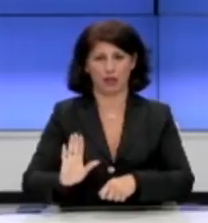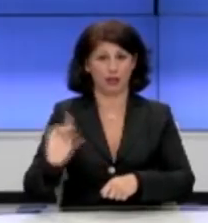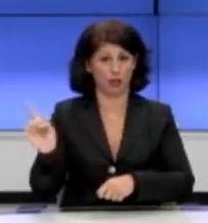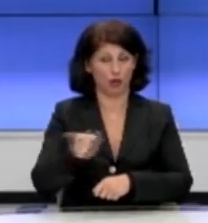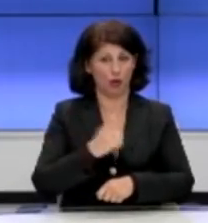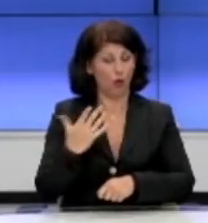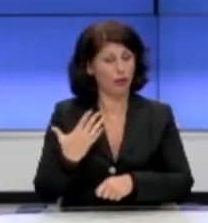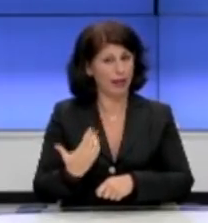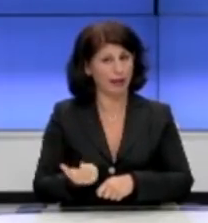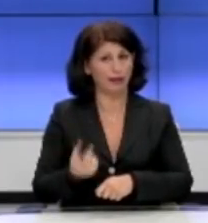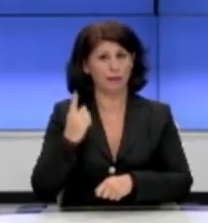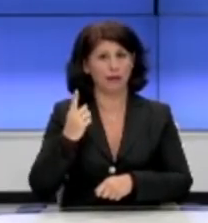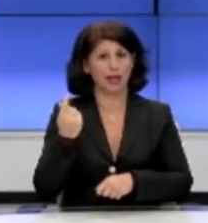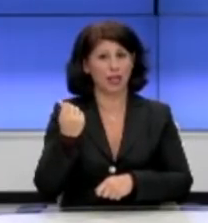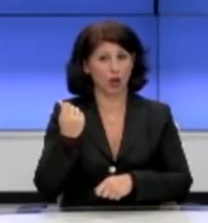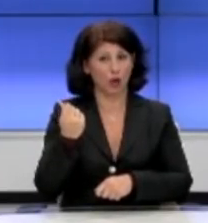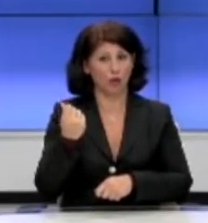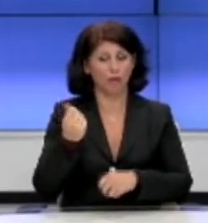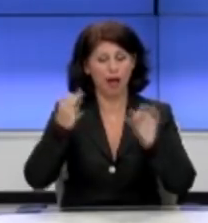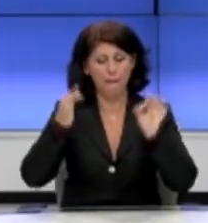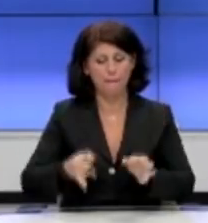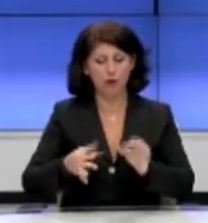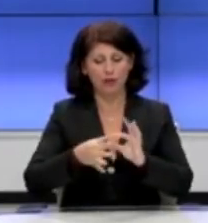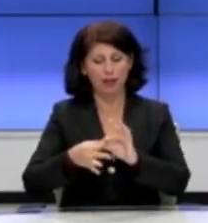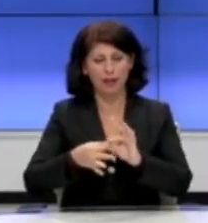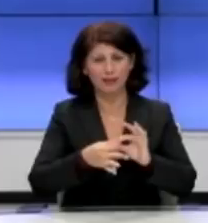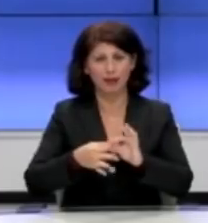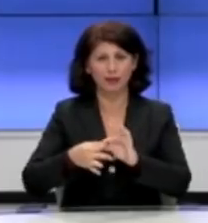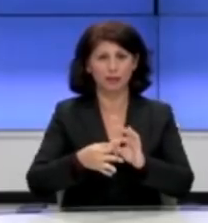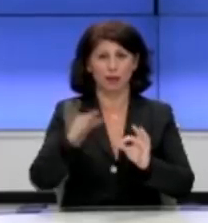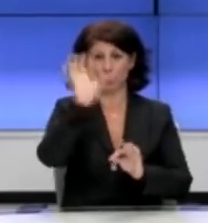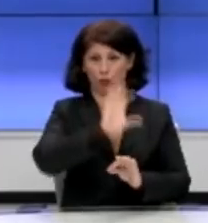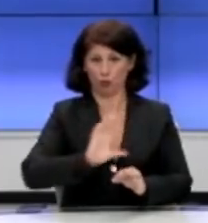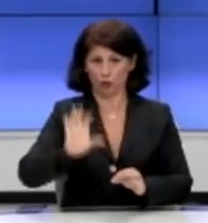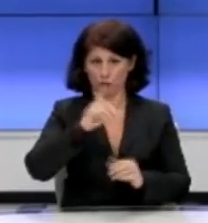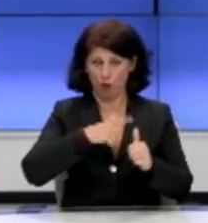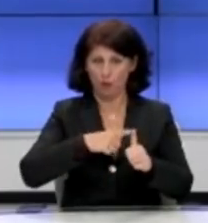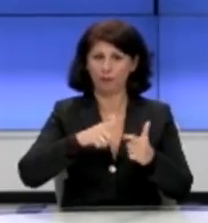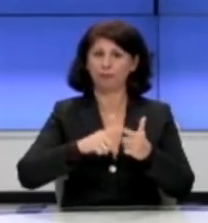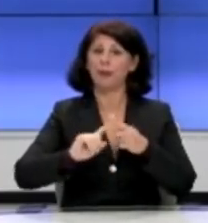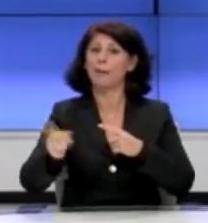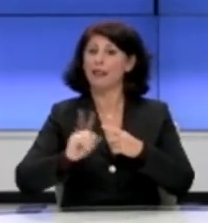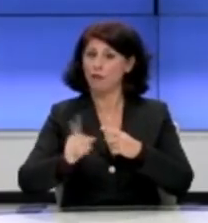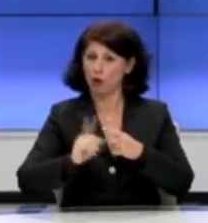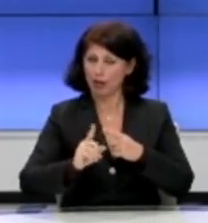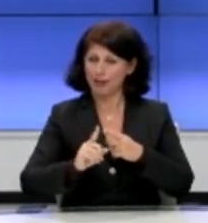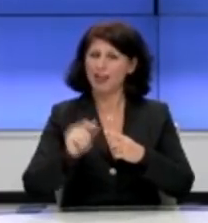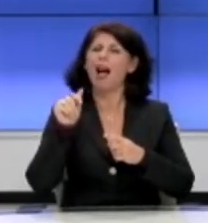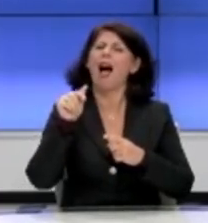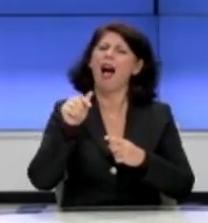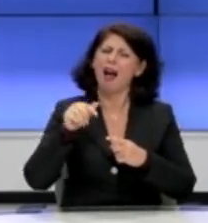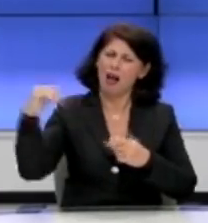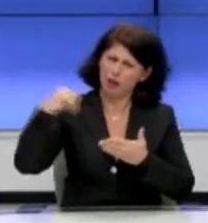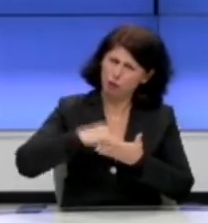σας έχετε στήσει μια οικονομία απόλυτα εξαρτημένη από τον τουρισμό, από τις μεταφορές. Αυτή